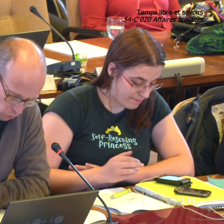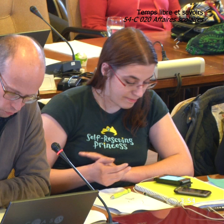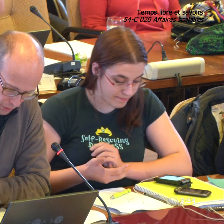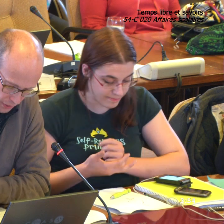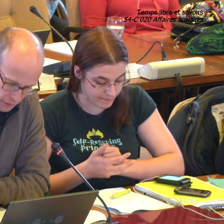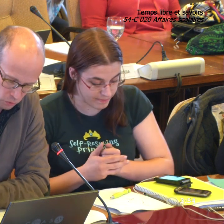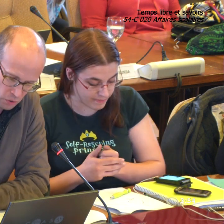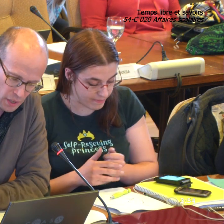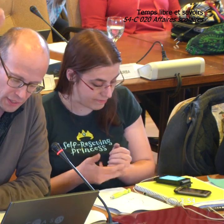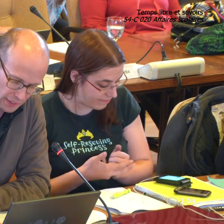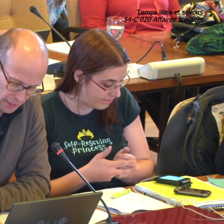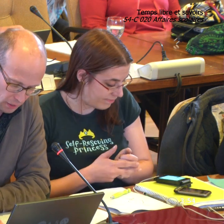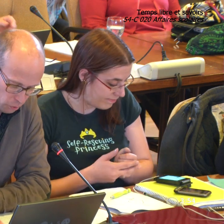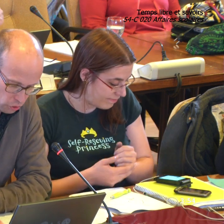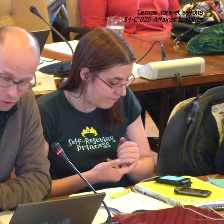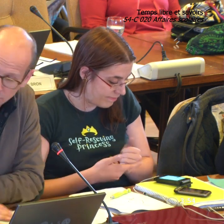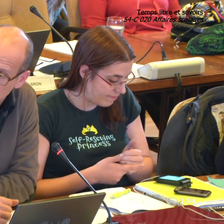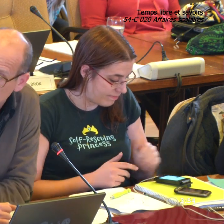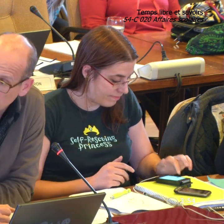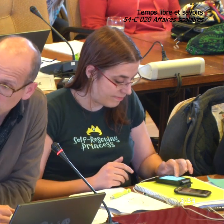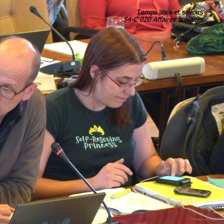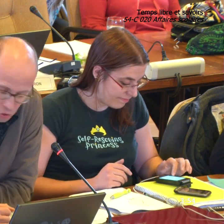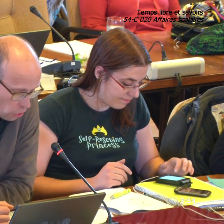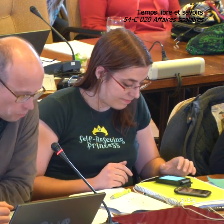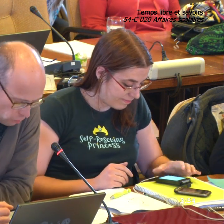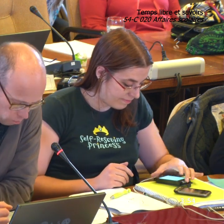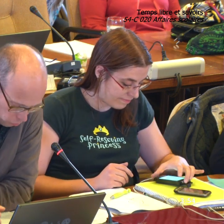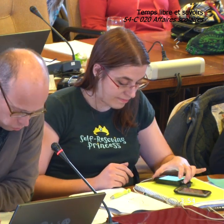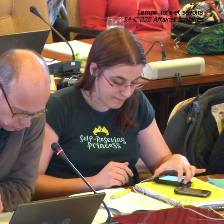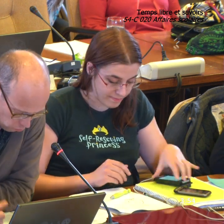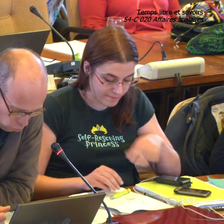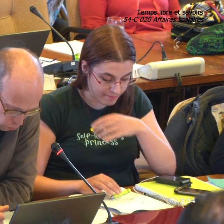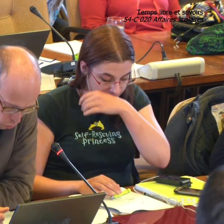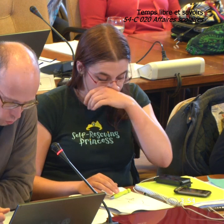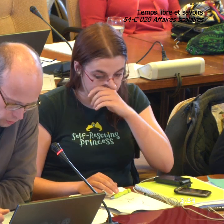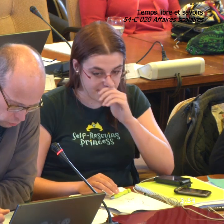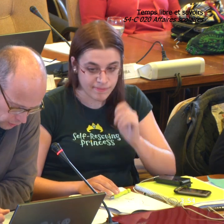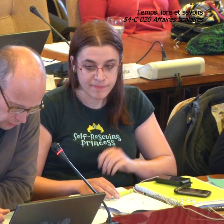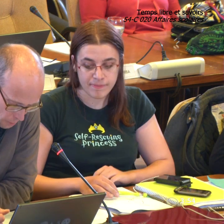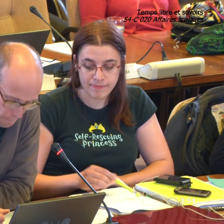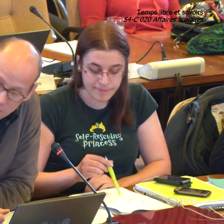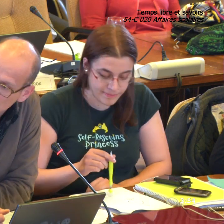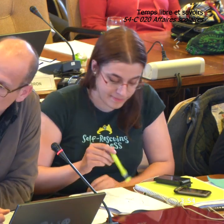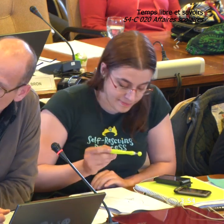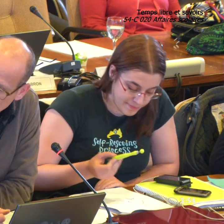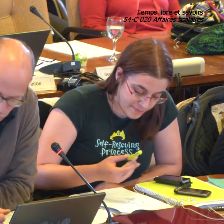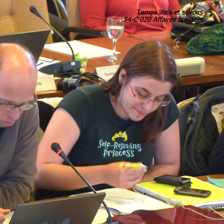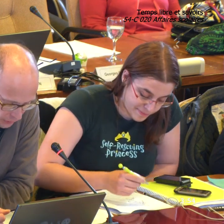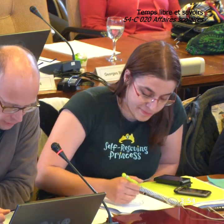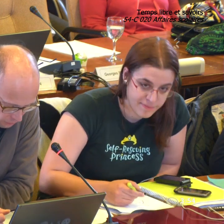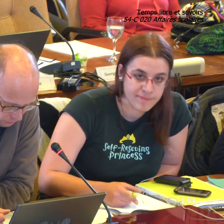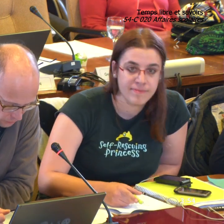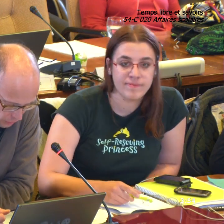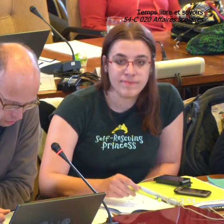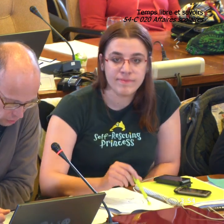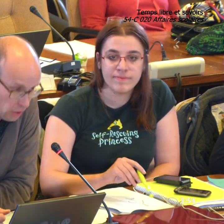monsieur Bron vous avez raison il est important de prendre le temps et j'aurais aimé le prendre beaucoup plus tôt dans la soirée le temps de de